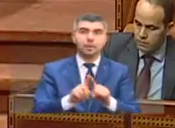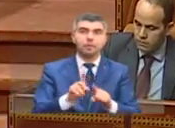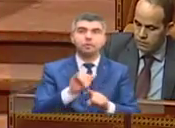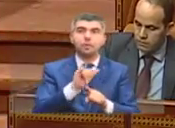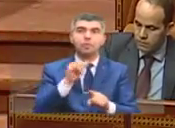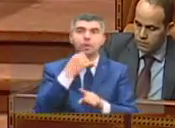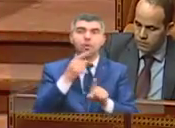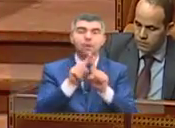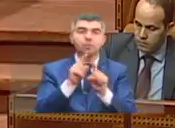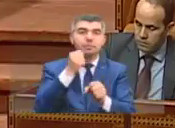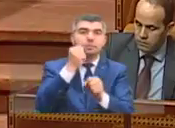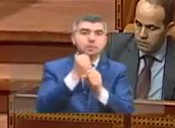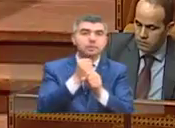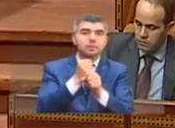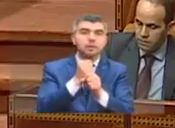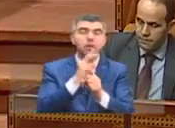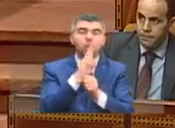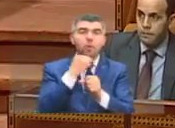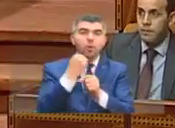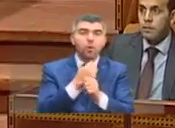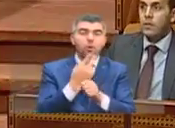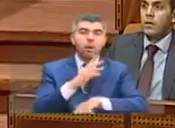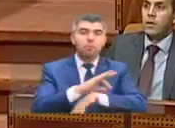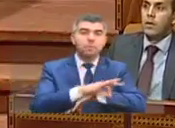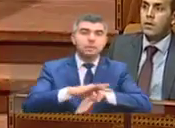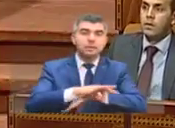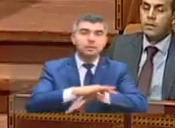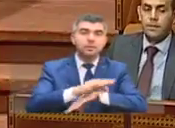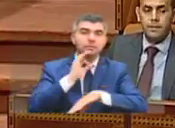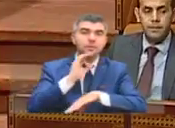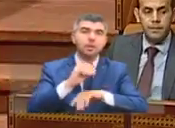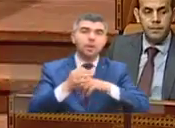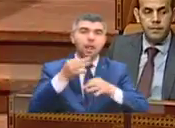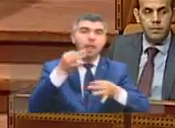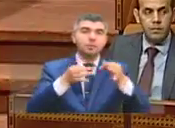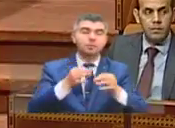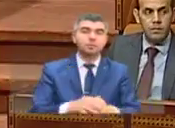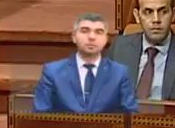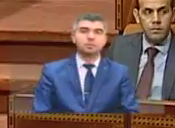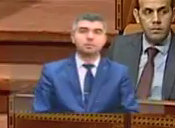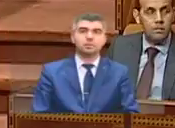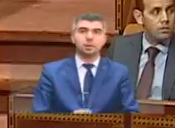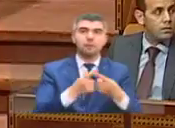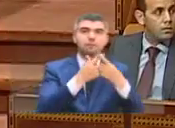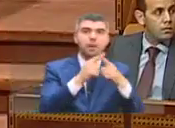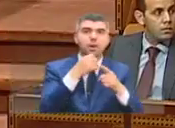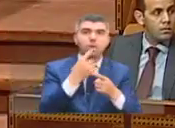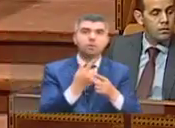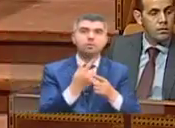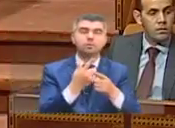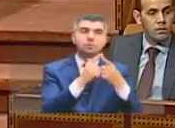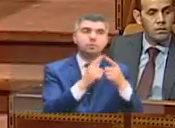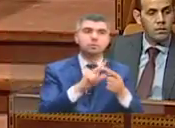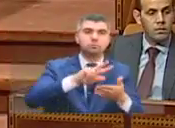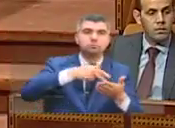المكتب وكتقوم بها الدولة، ولكن السيدة كاتبة الدولة هناك واحد الإشكال، أنه هناك مجموعة من الاتفاقيات اللي توقعت